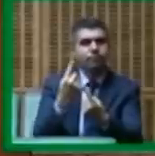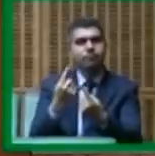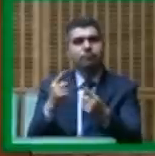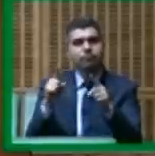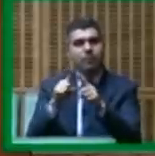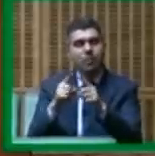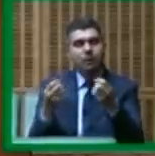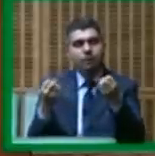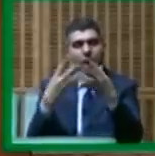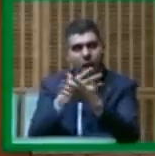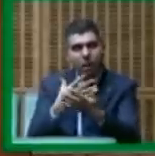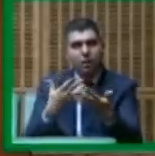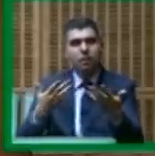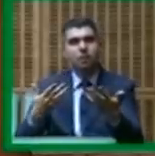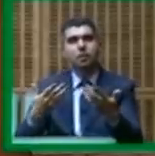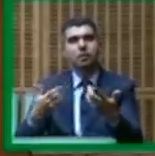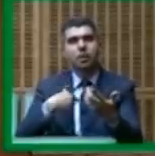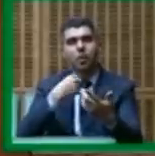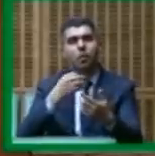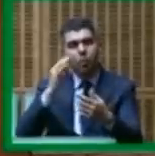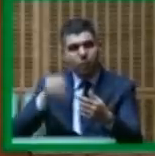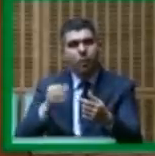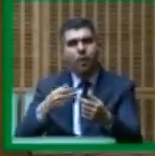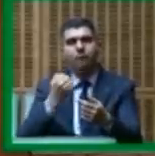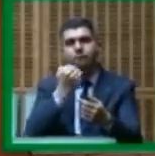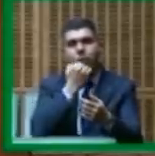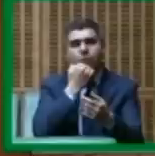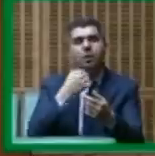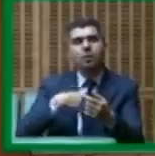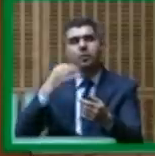وأوجه قصور حقيقية،